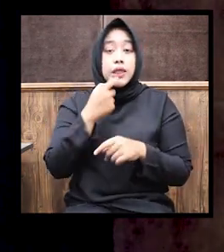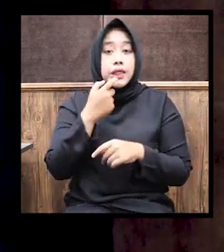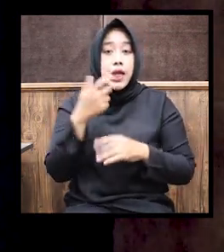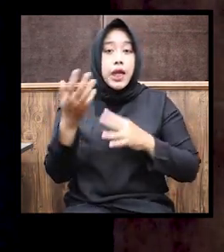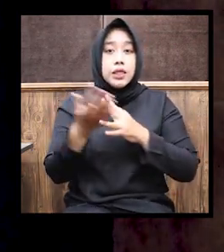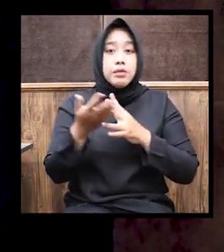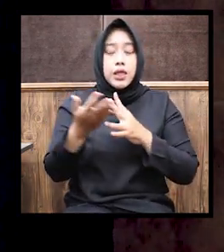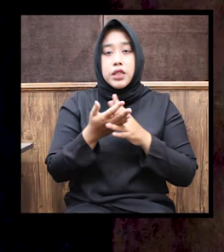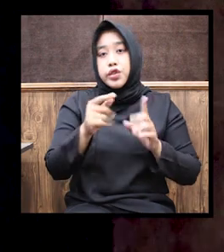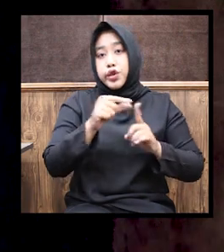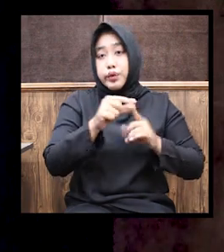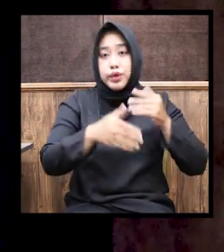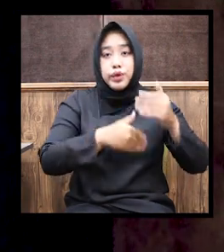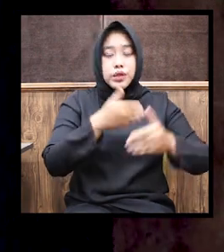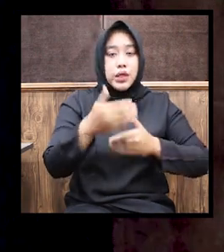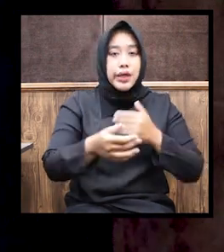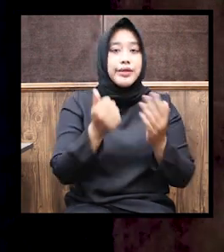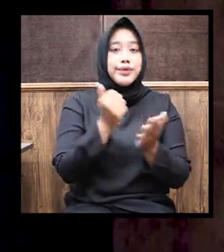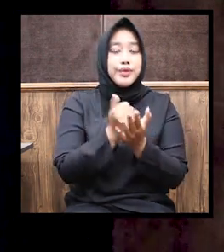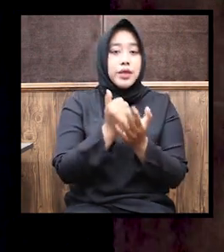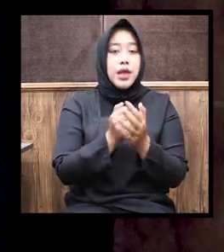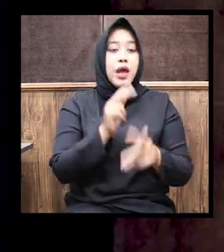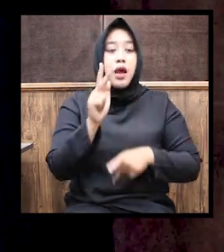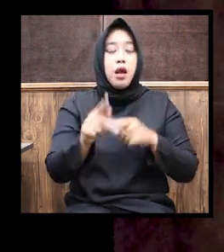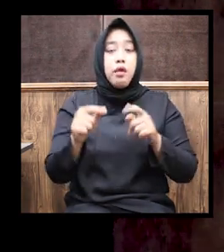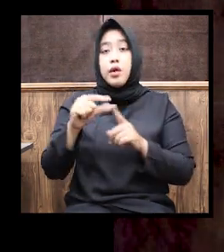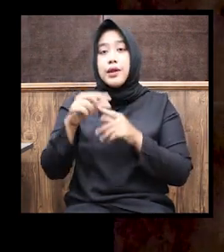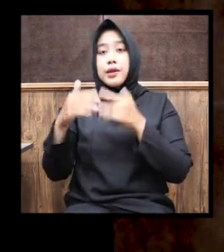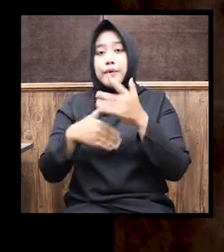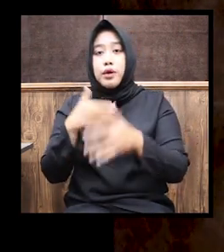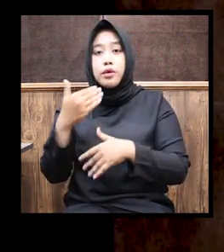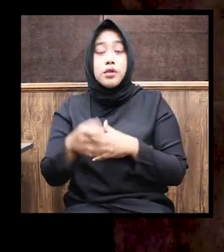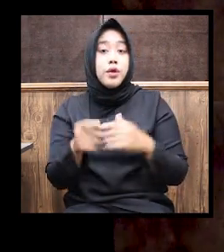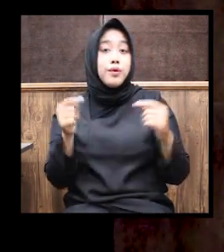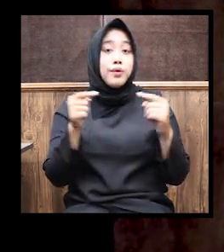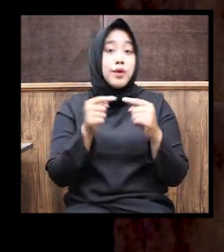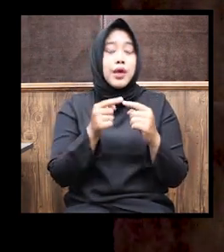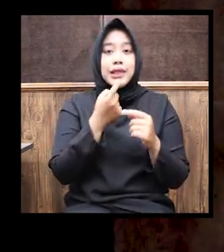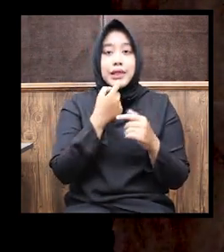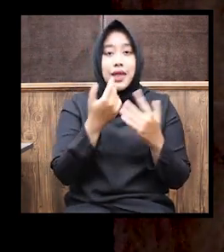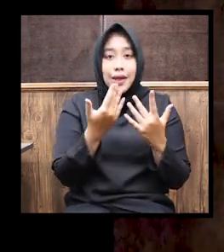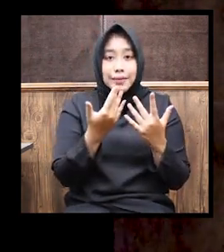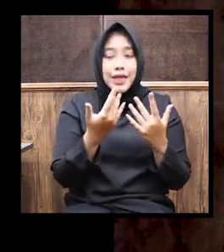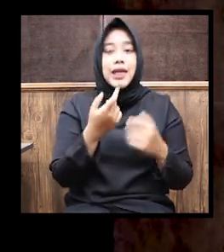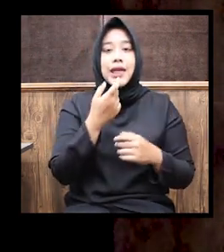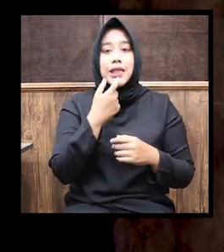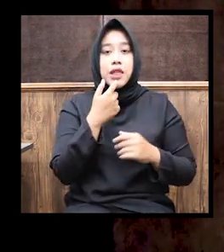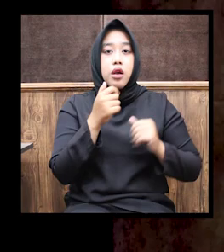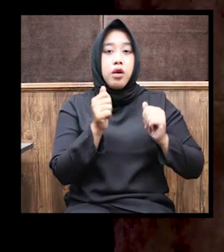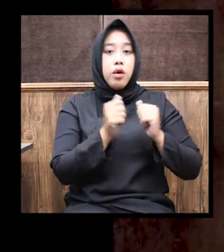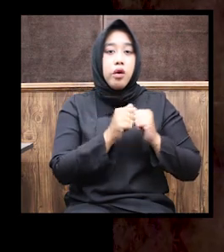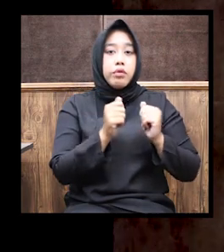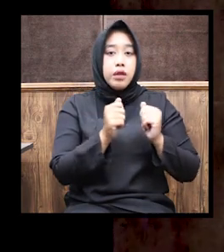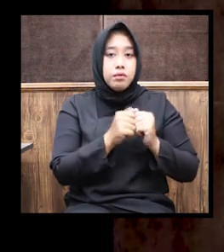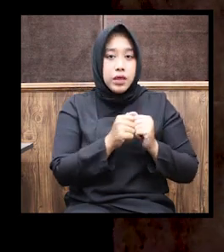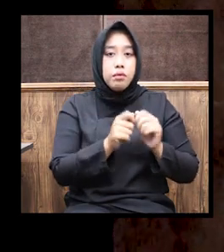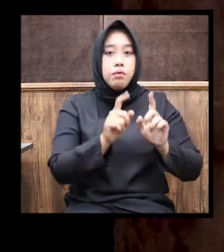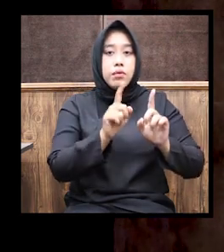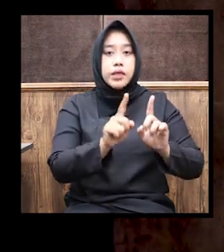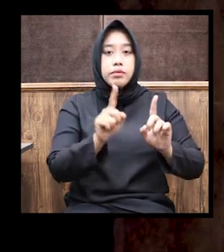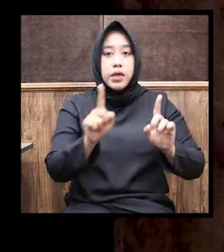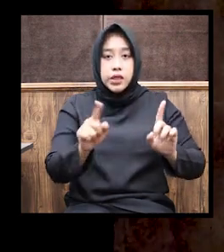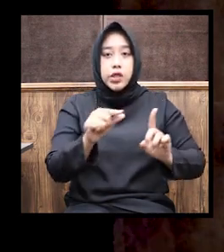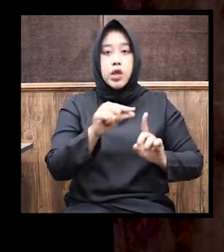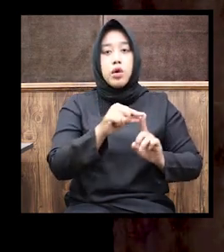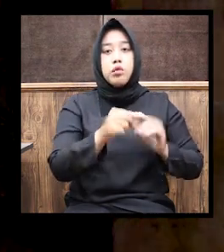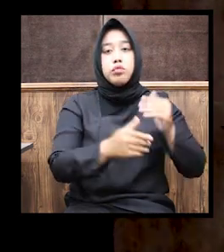di perusahaan ini sebenarnya kalau di perusahaan itu sebenarnya kaitannya dengan komitmen pemilik perusahaan ya karena kalau kita bicara